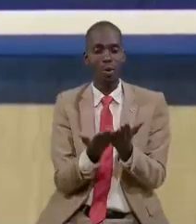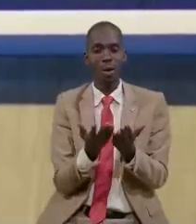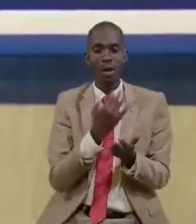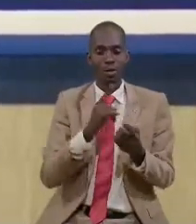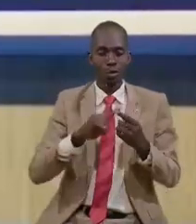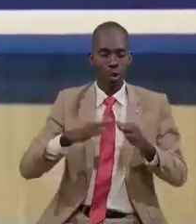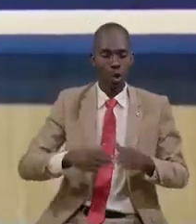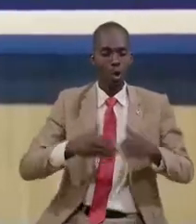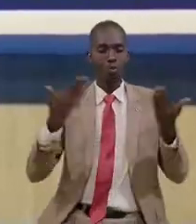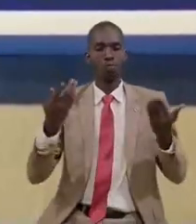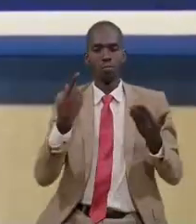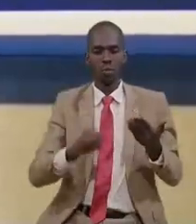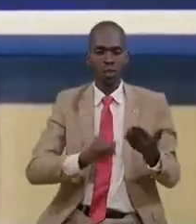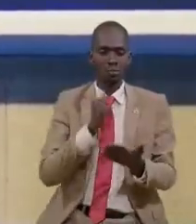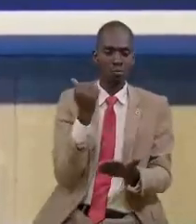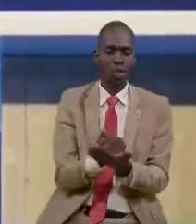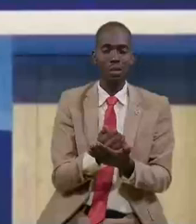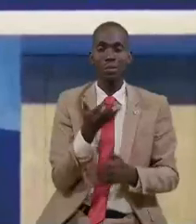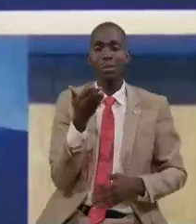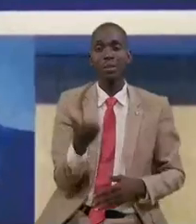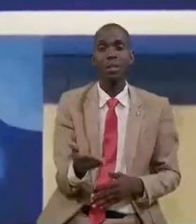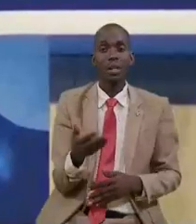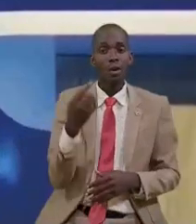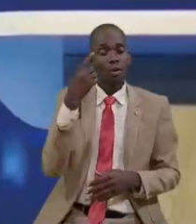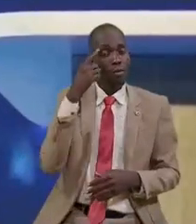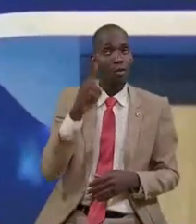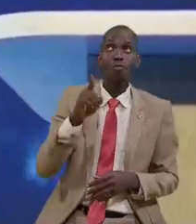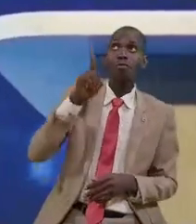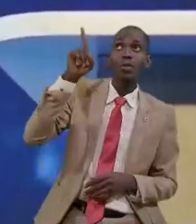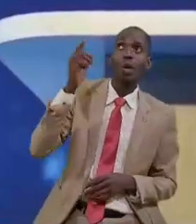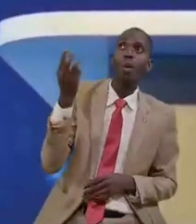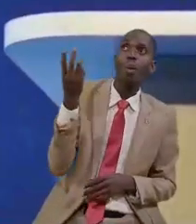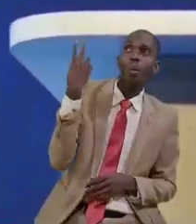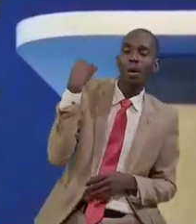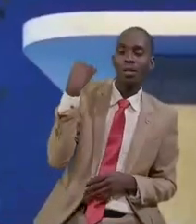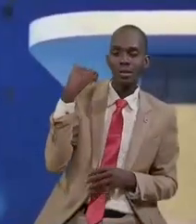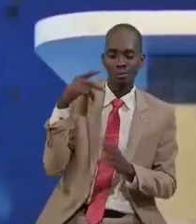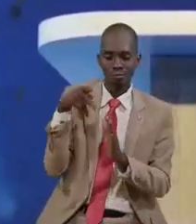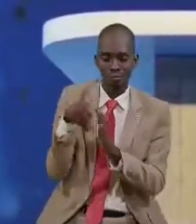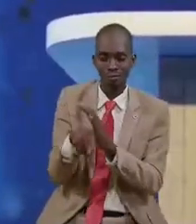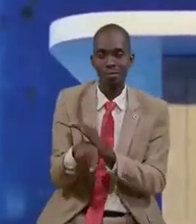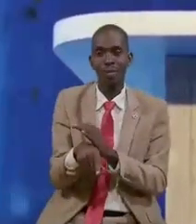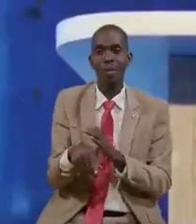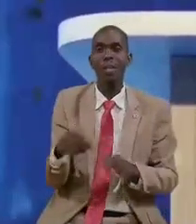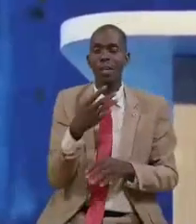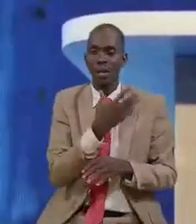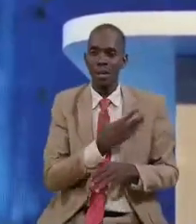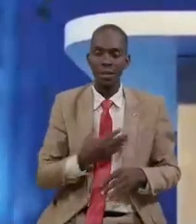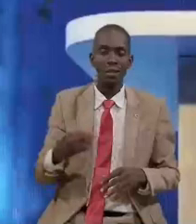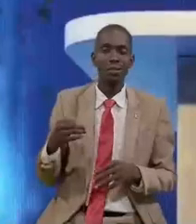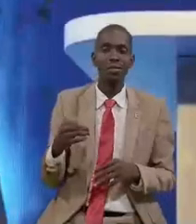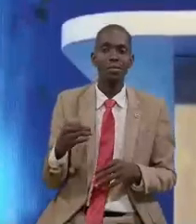ouvrir les sceaux, car tu as été immolé et tu as racheté pour